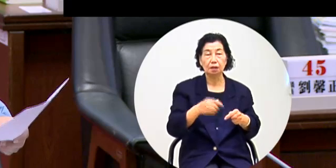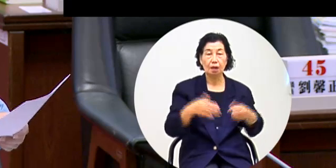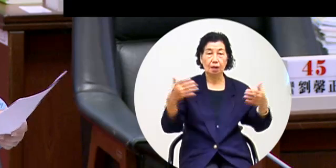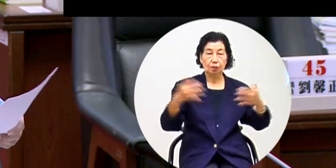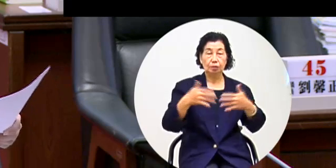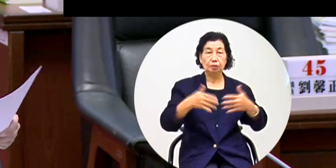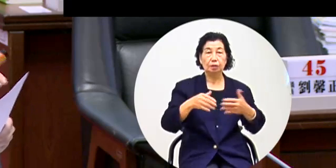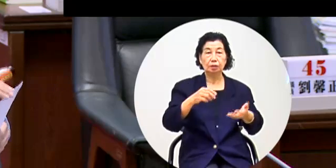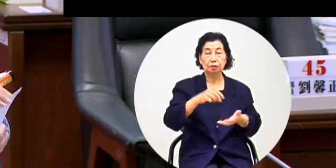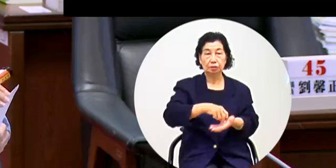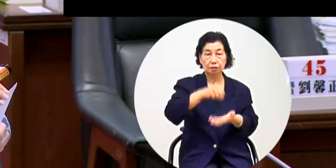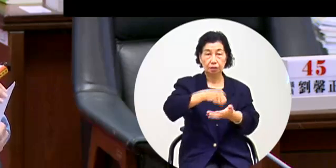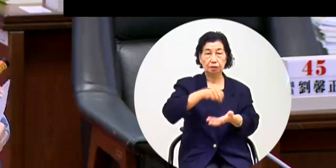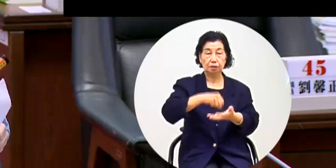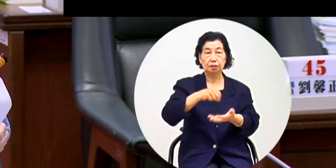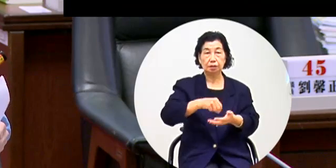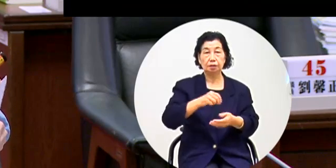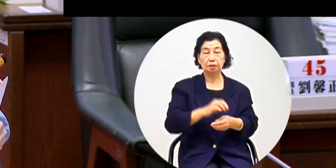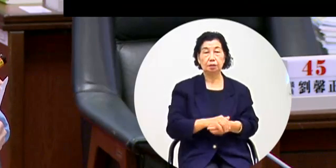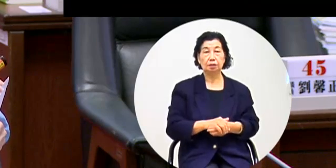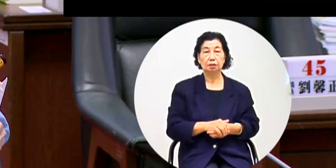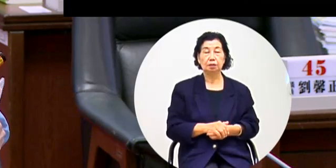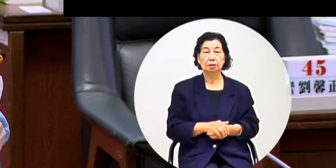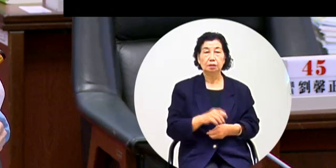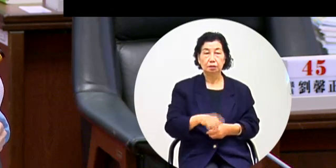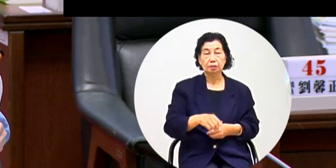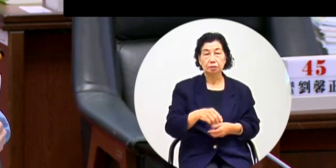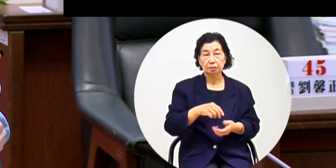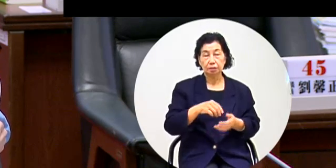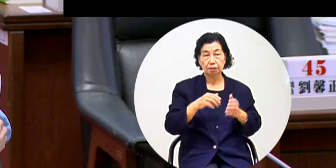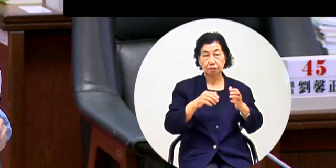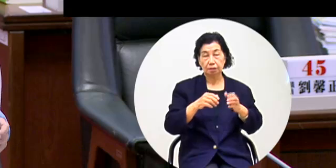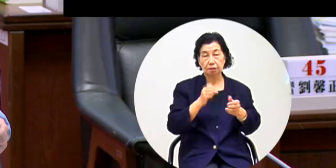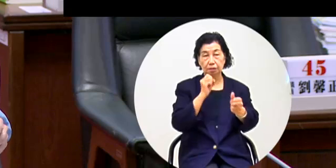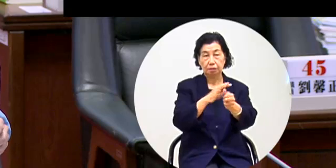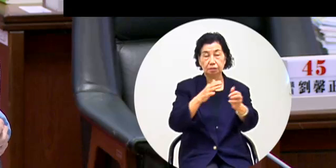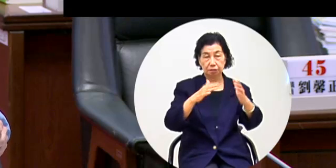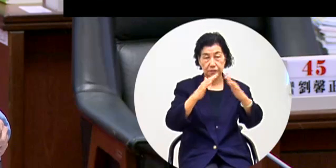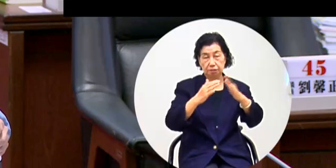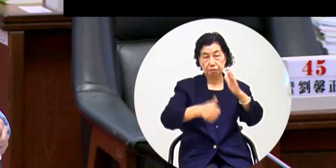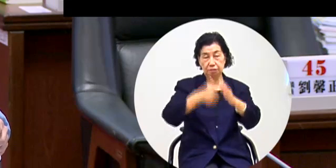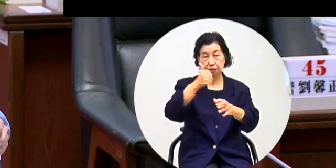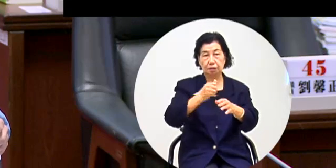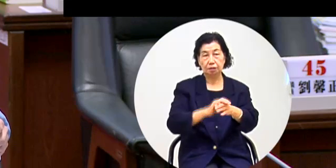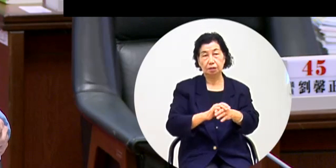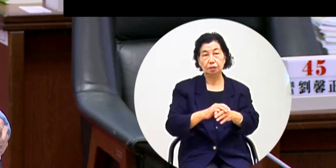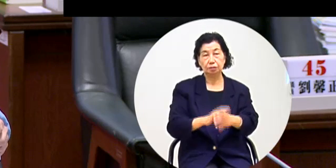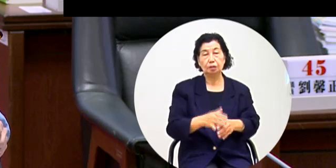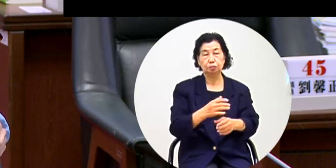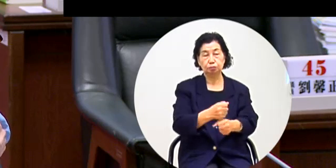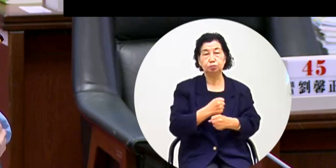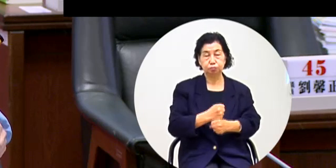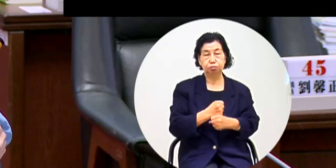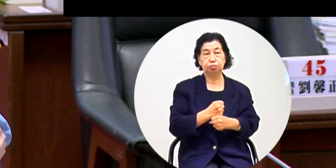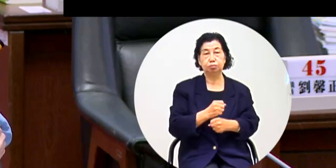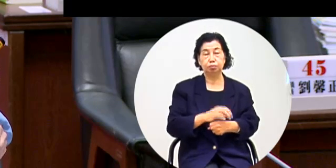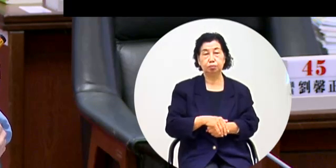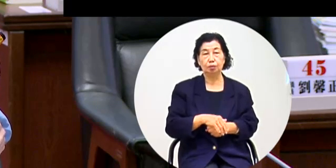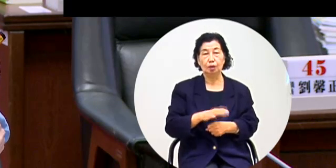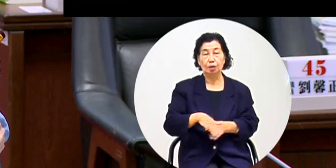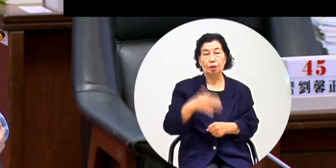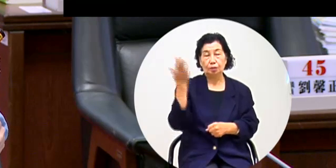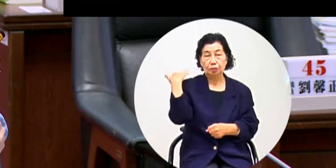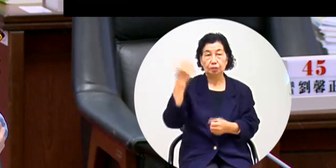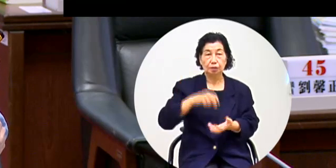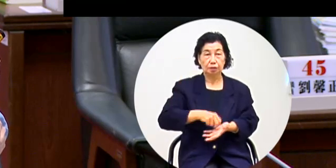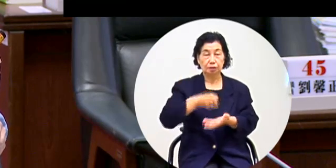期待市长能够重视这件事情。好，那之前我有做过一次提案，那个提案回应我是说，当时的户数还不到700户。